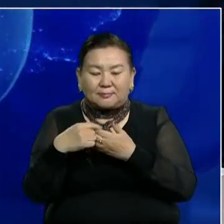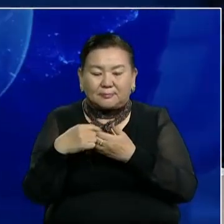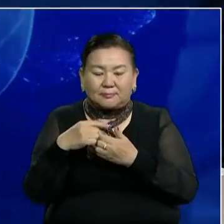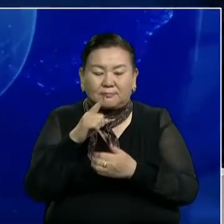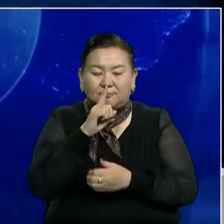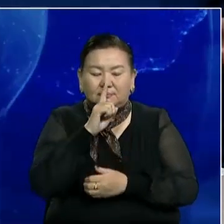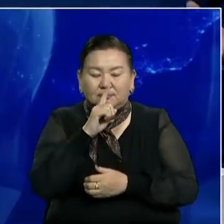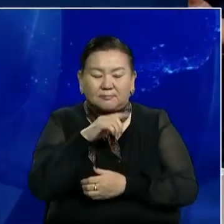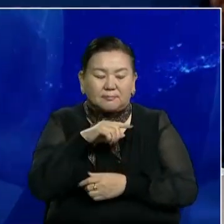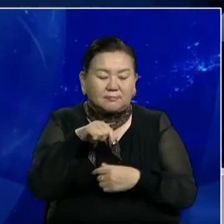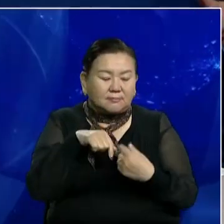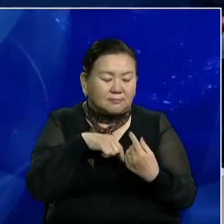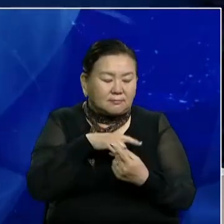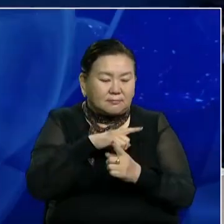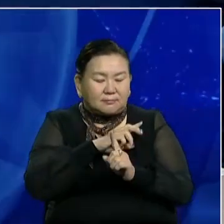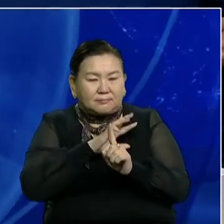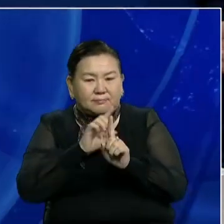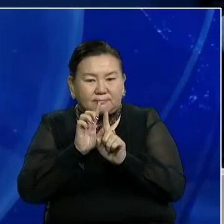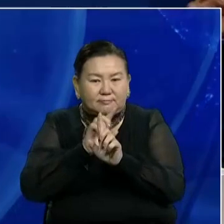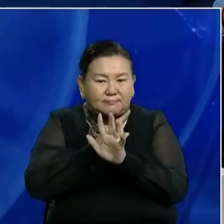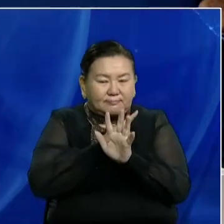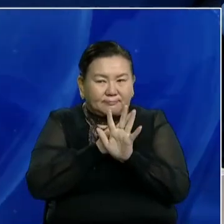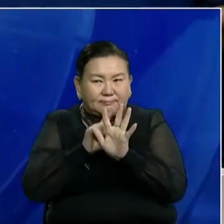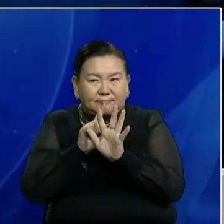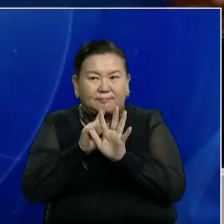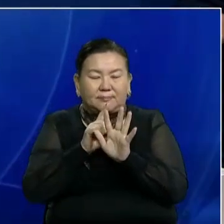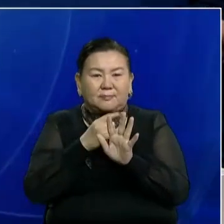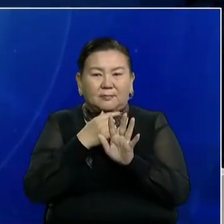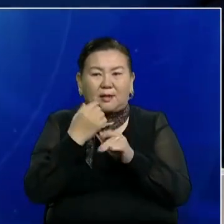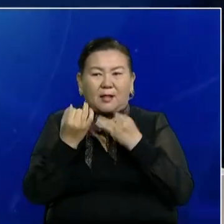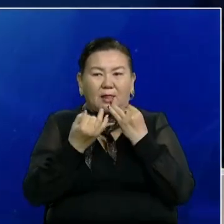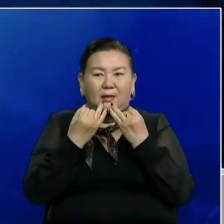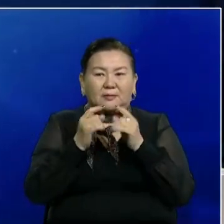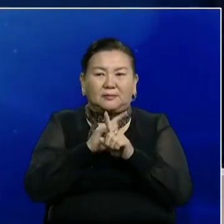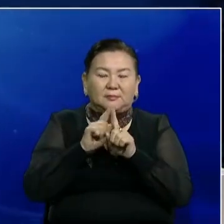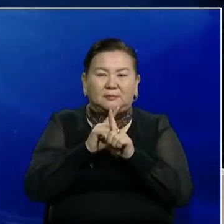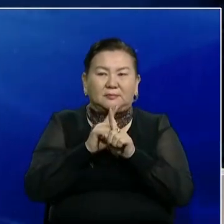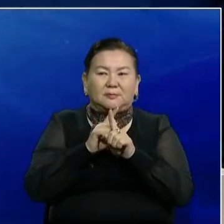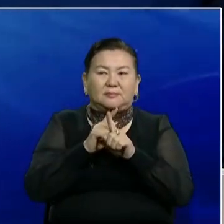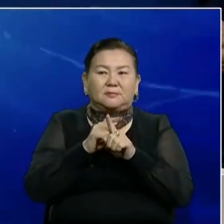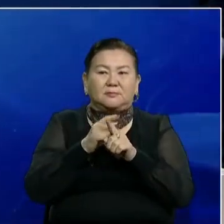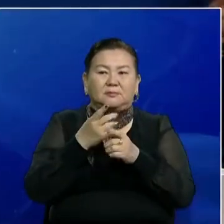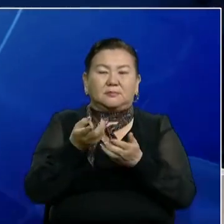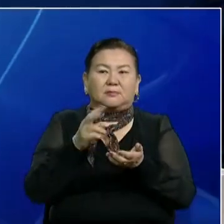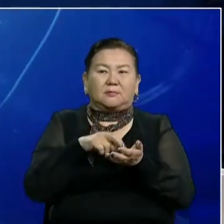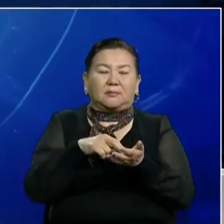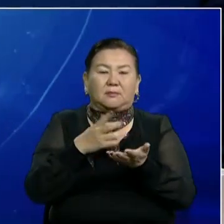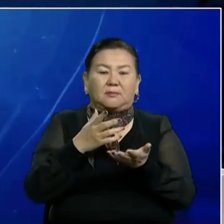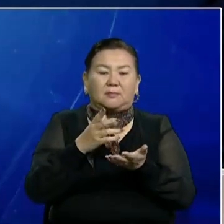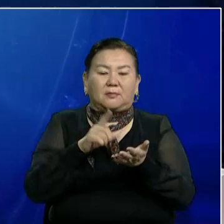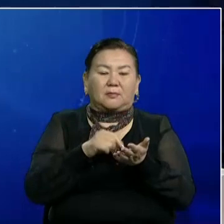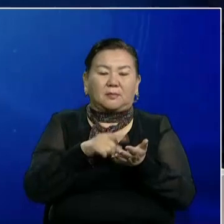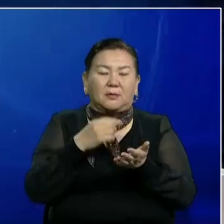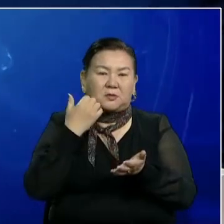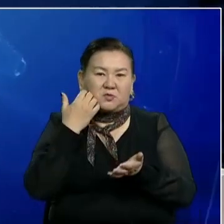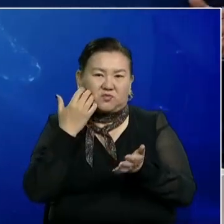бүрүүгээсэн. Дараа ингээд яг ингээд өвөдийн талаар хасаал идрээ ярилцаад ингээд ингээд ингээд үйл ажиллагаагаа явуулаад ирэх тосон болохоор бид нартай бүр илүү нэгтшээд бүр